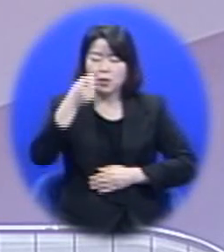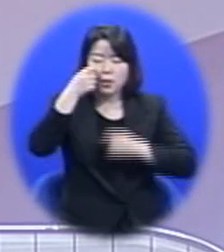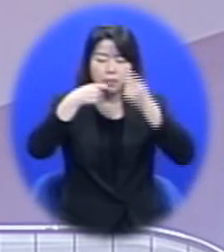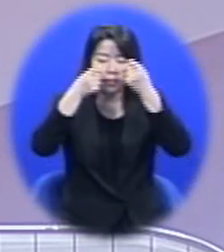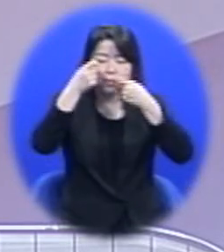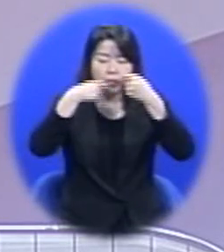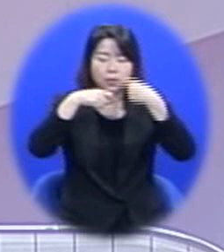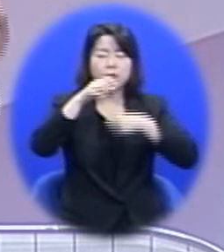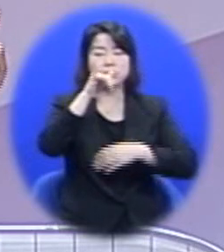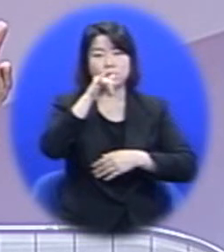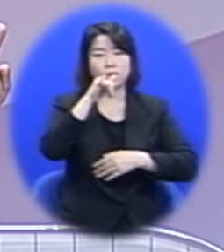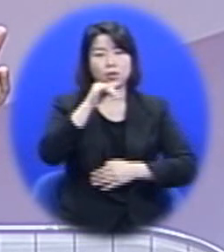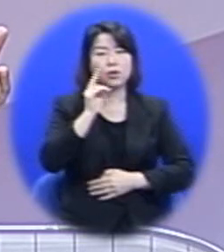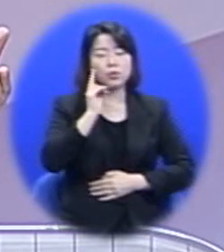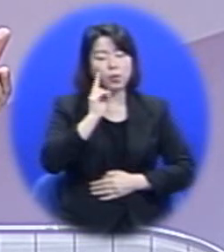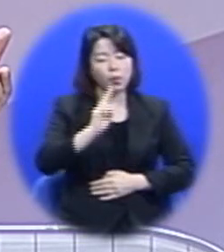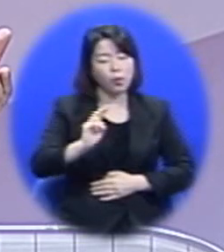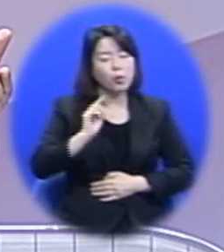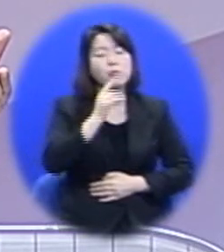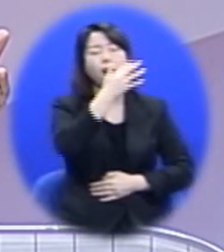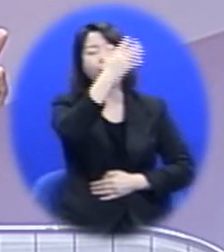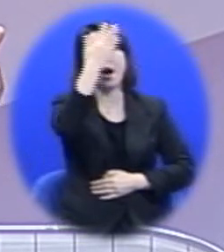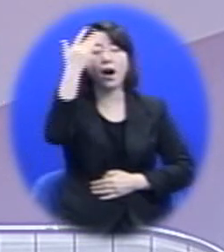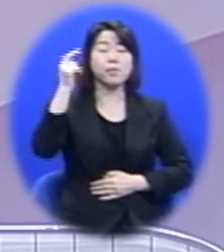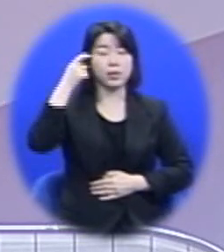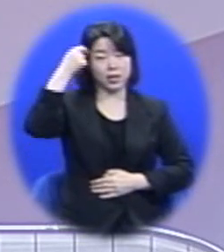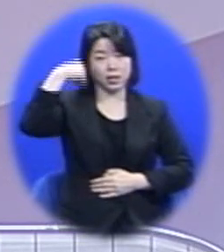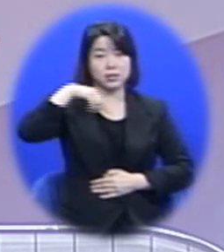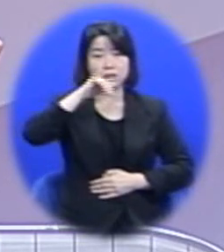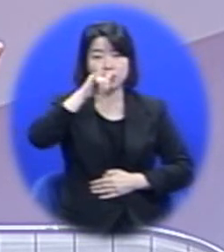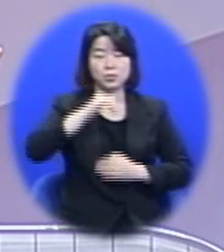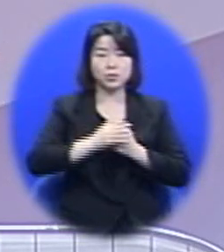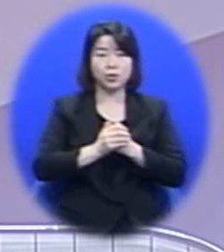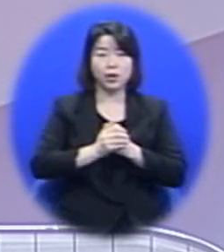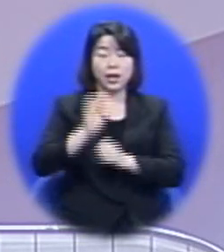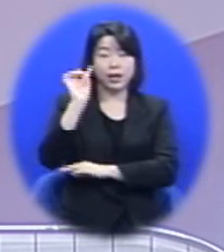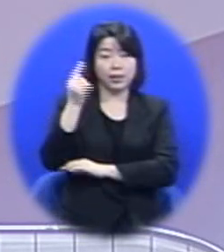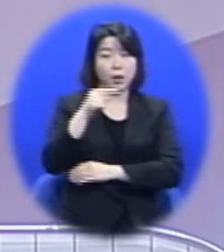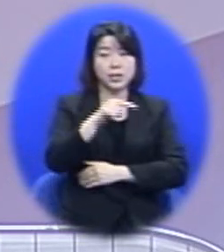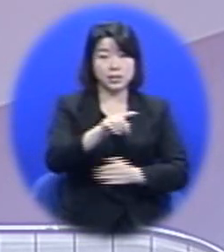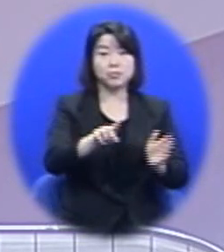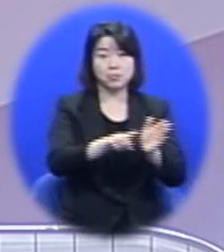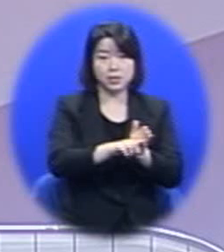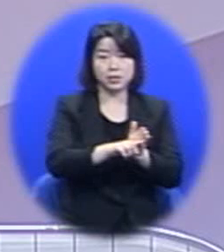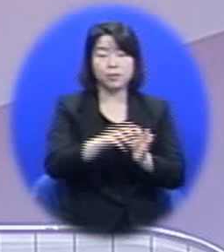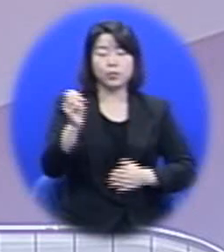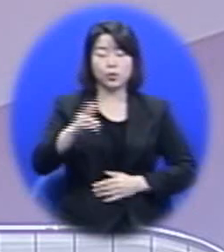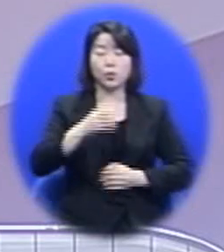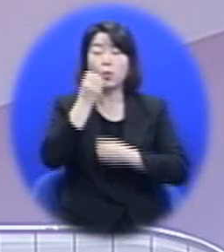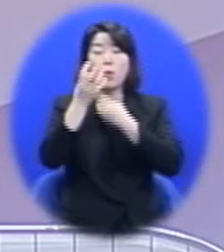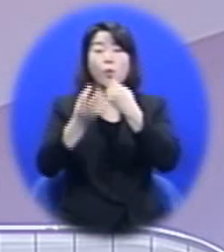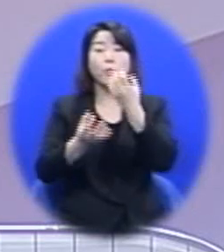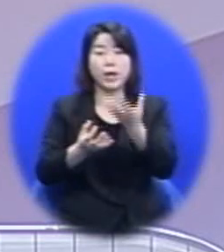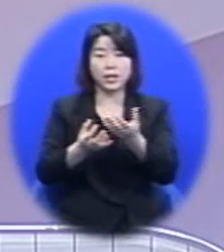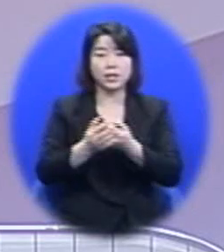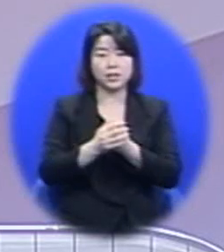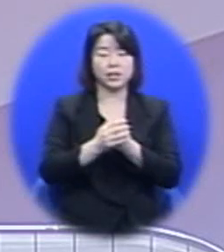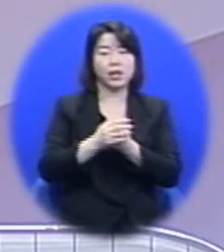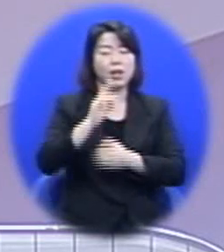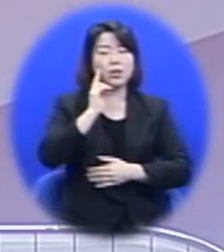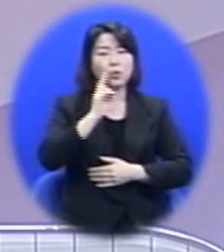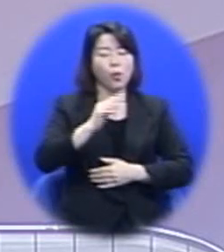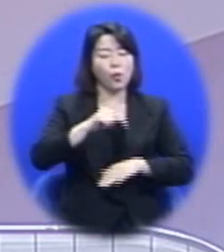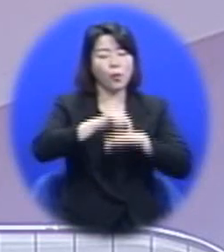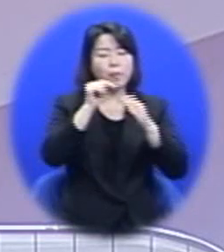났었습니다. 너무 아름다웠기 때문에. 다윗의 그 믿음과 다윗의 고백이 너무